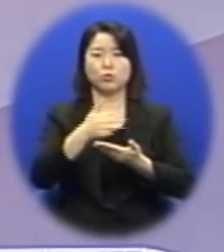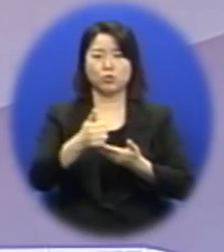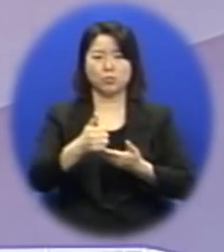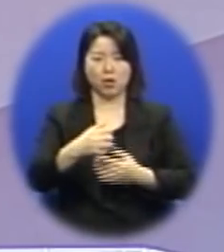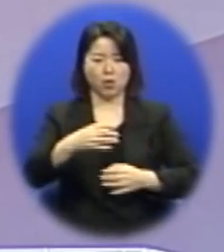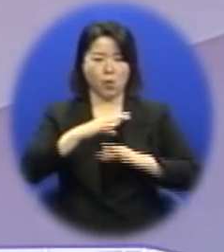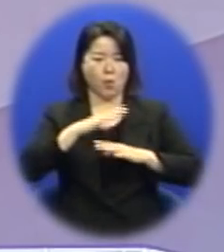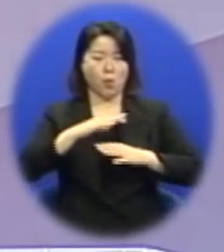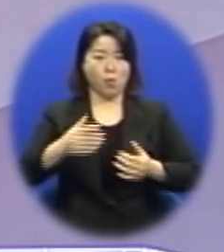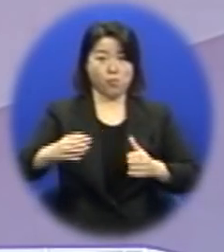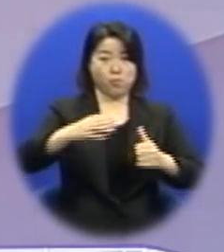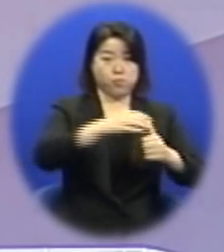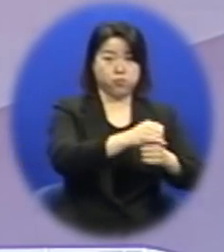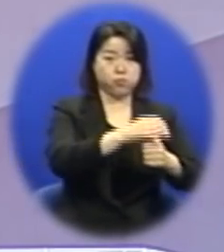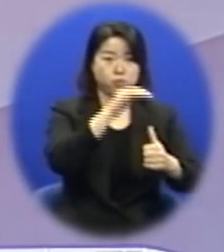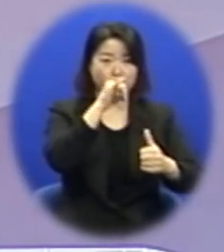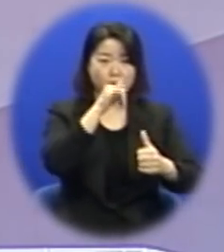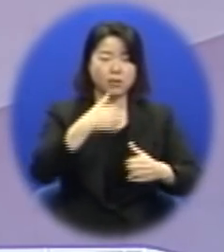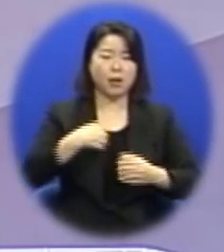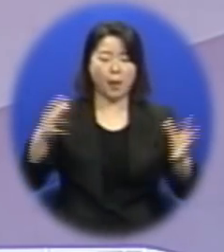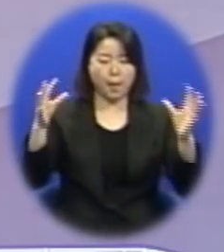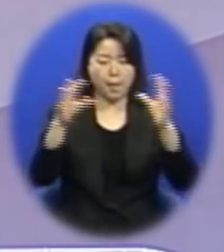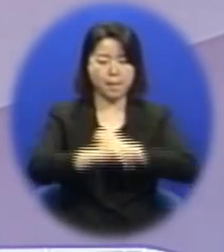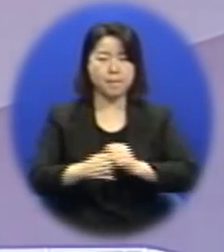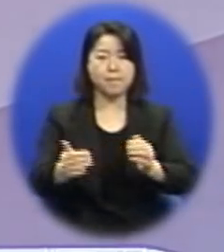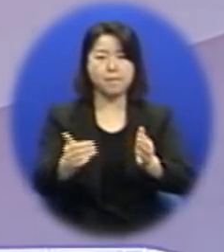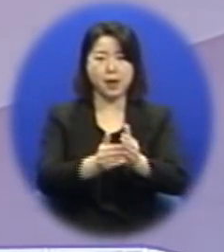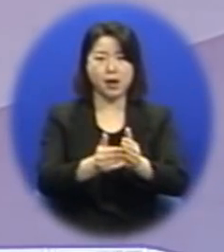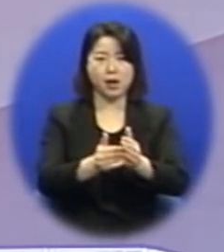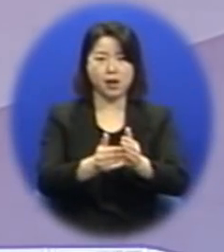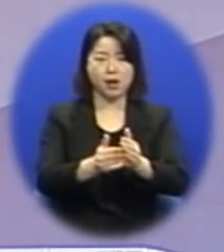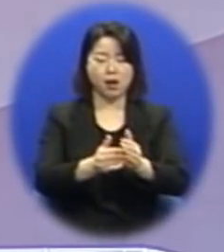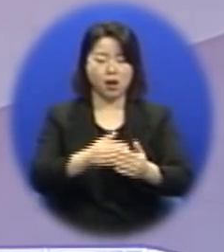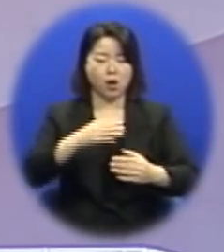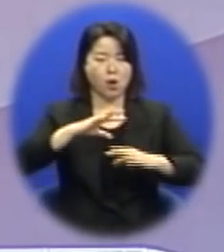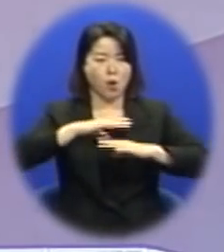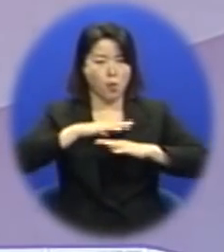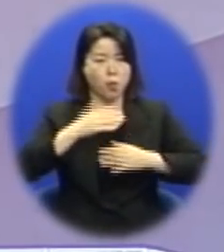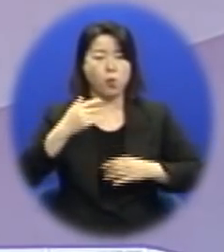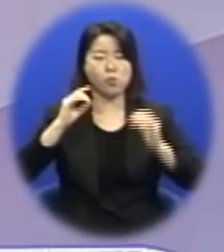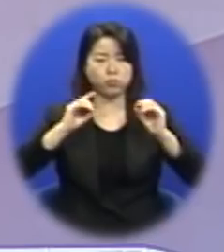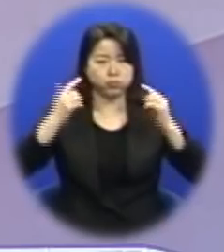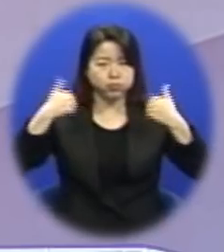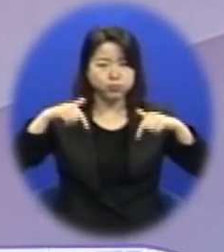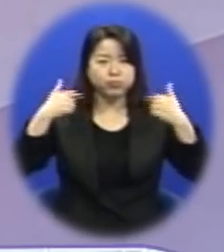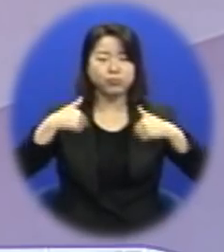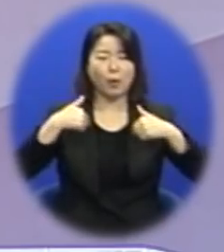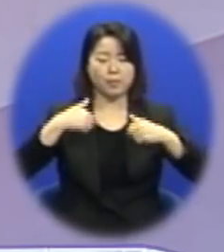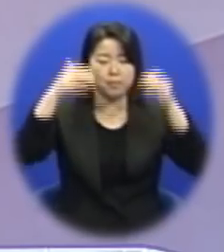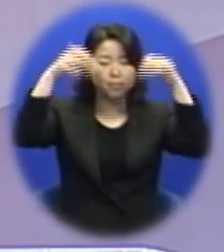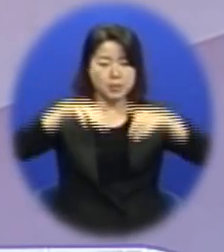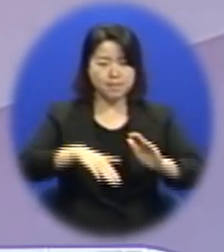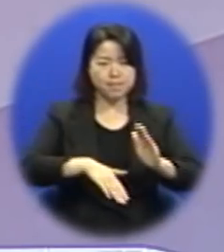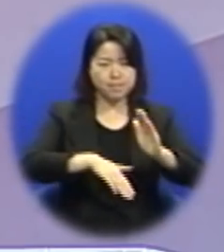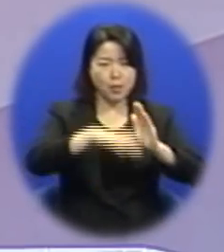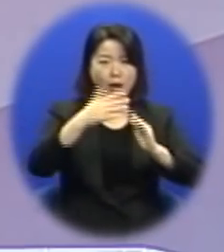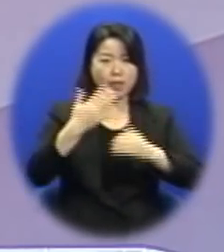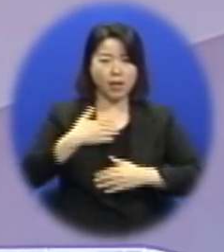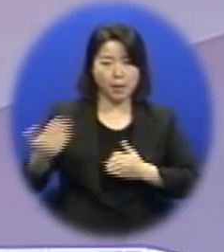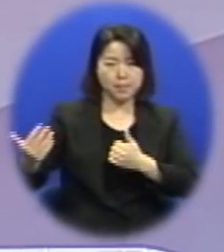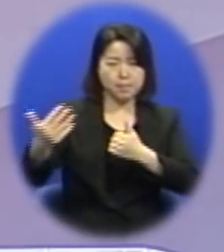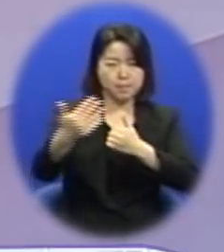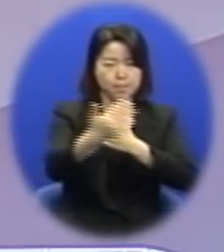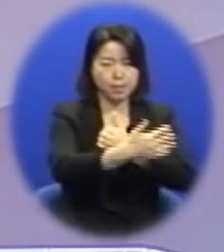공격이 나를 파멸 시켰습니다 17절에 무서움이 날마다 홍수처럼 나를 외워